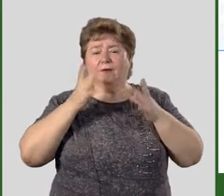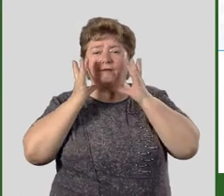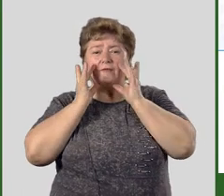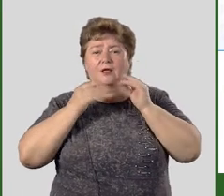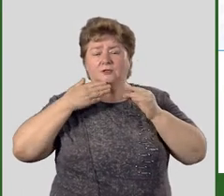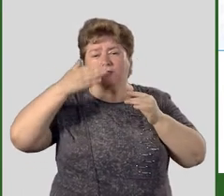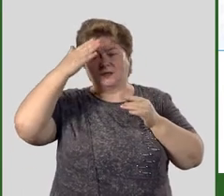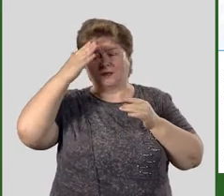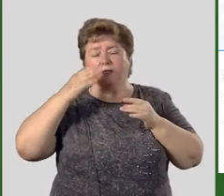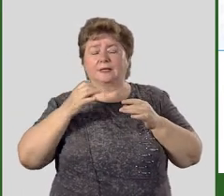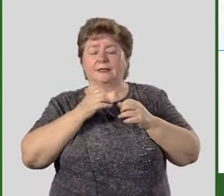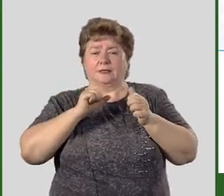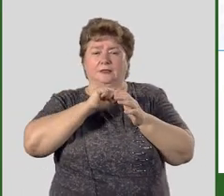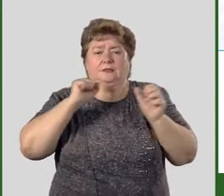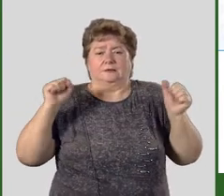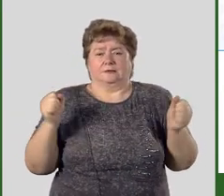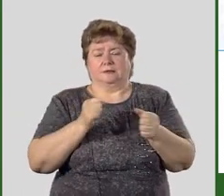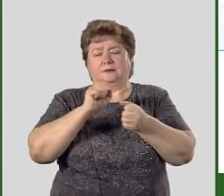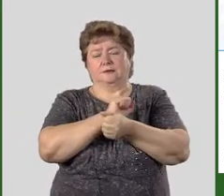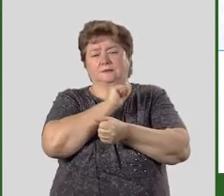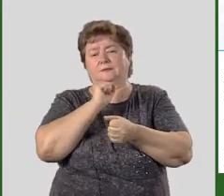влажного лета и сухой зимы.